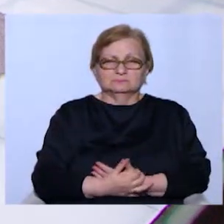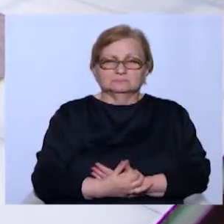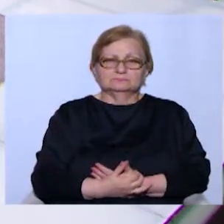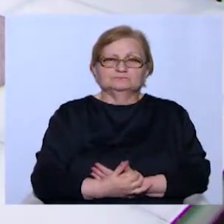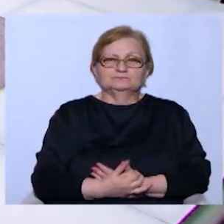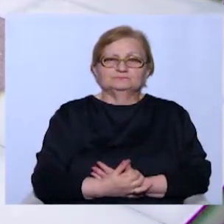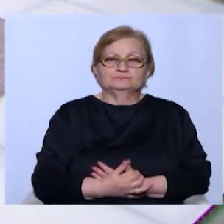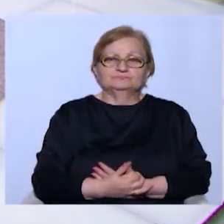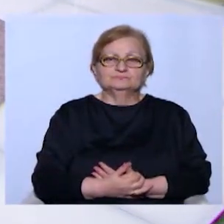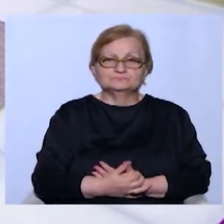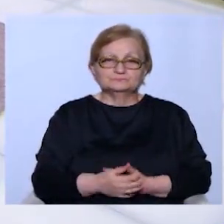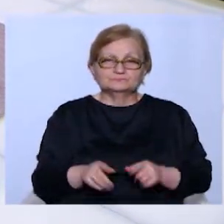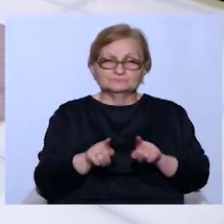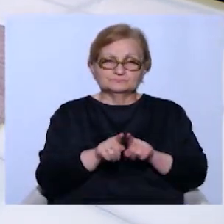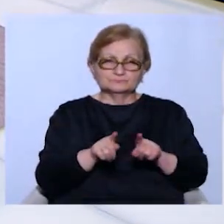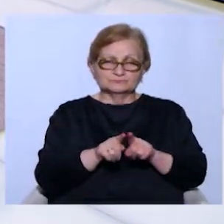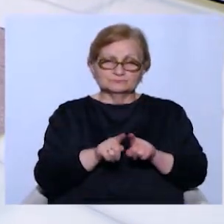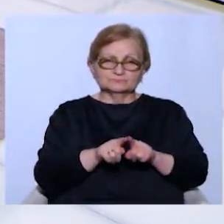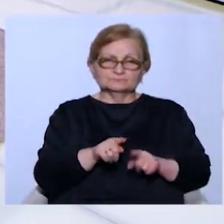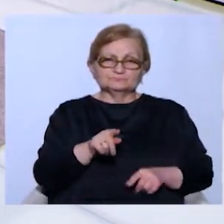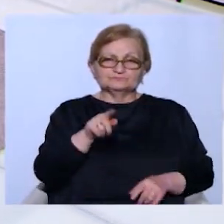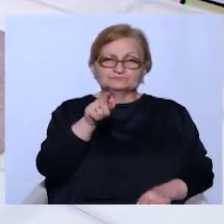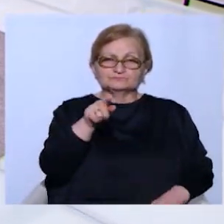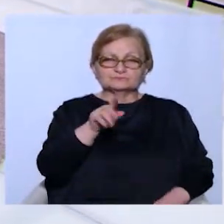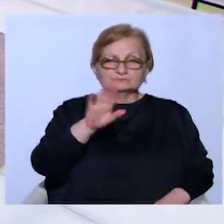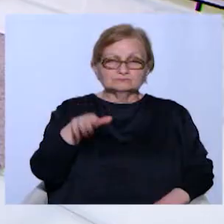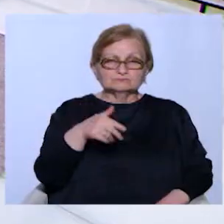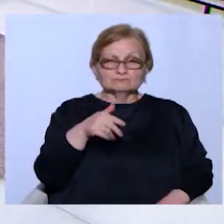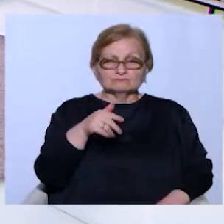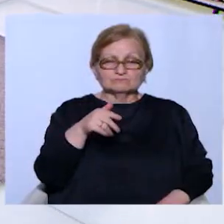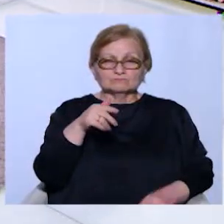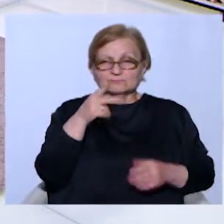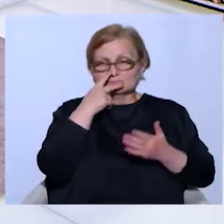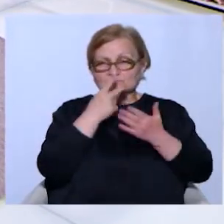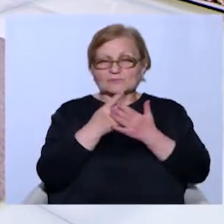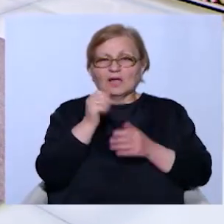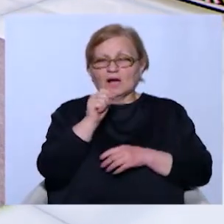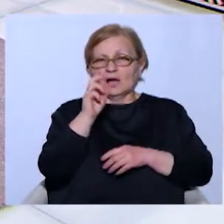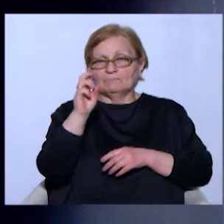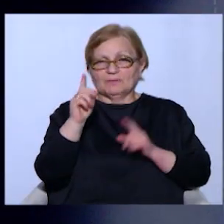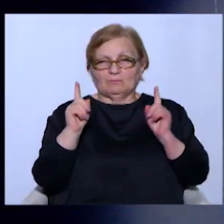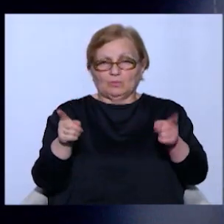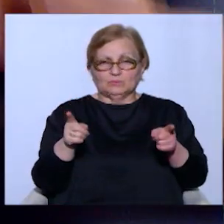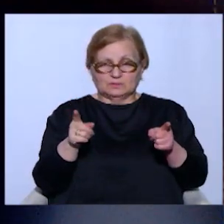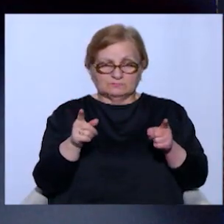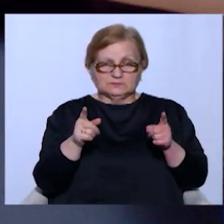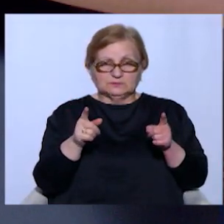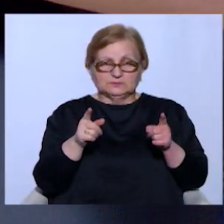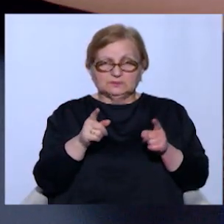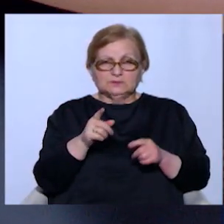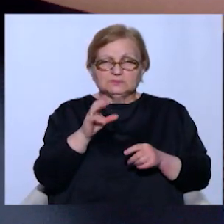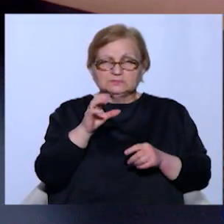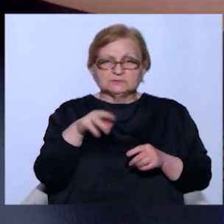ასევე განიმარტება ალბათობა შემდეგ მაგალითზე. აი ჩვენ გვაქვს AB მონაკვეთი, 15 სანტიმეტრის ტოლი,